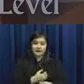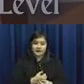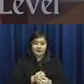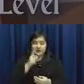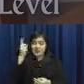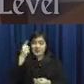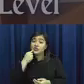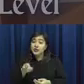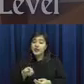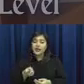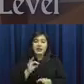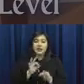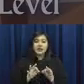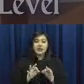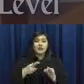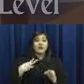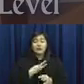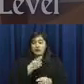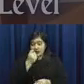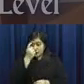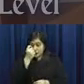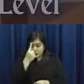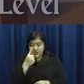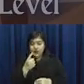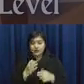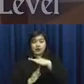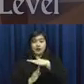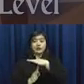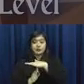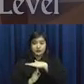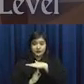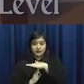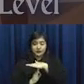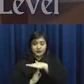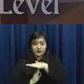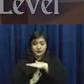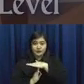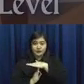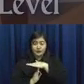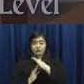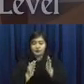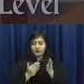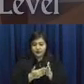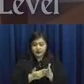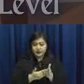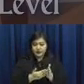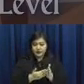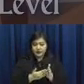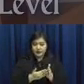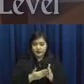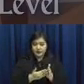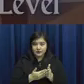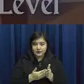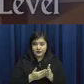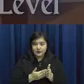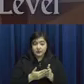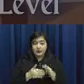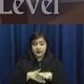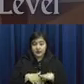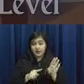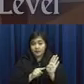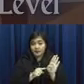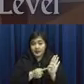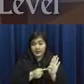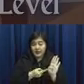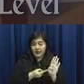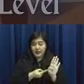na nasa foundation yun eh. Inuulit ko, amen, nasa foundation. That's right. Again, ulit ko, sa panimula ay ganun na ang